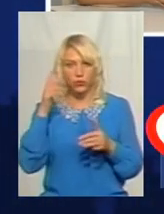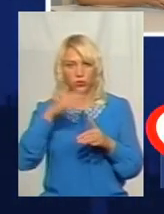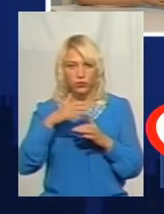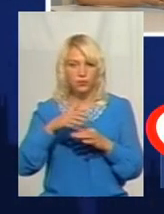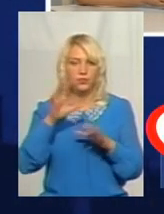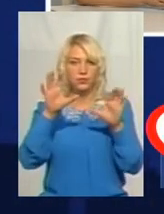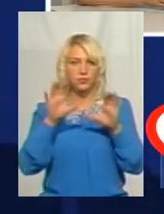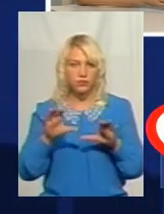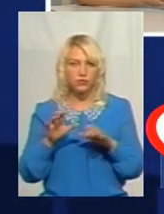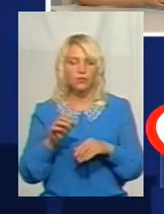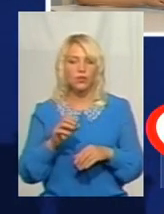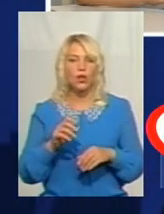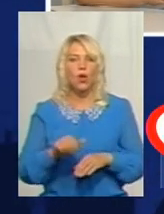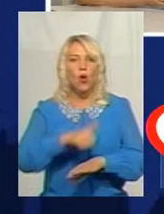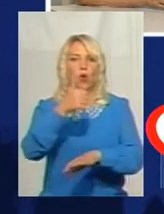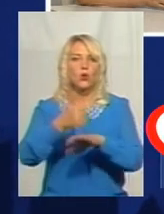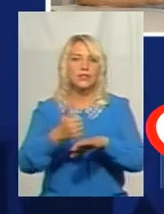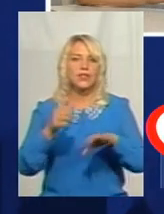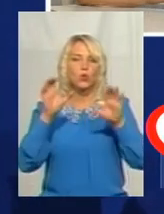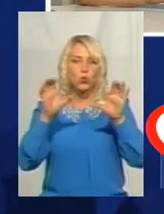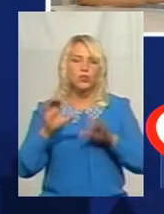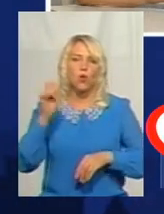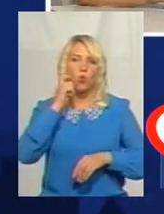полі. Конституція України гарантує